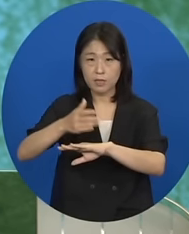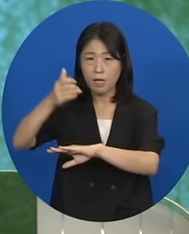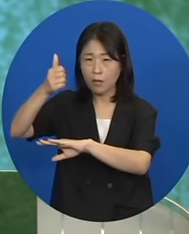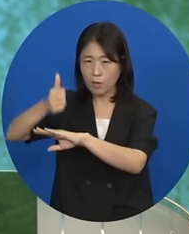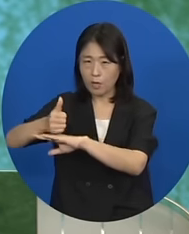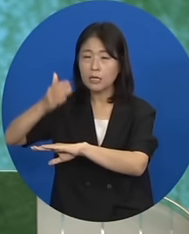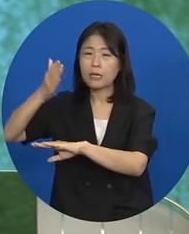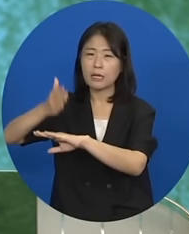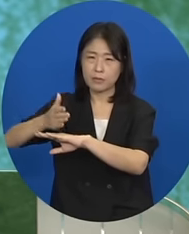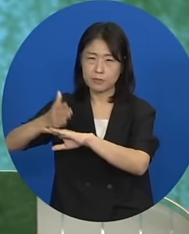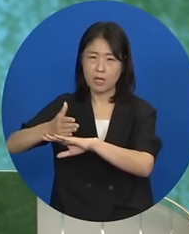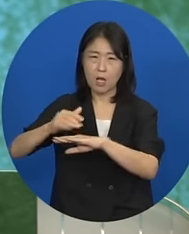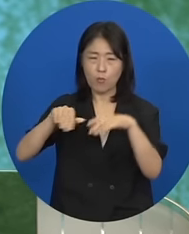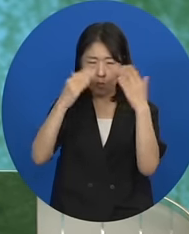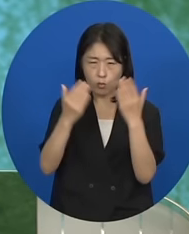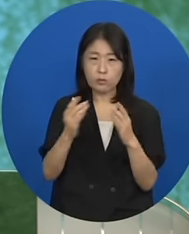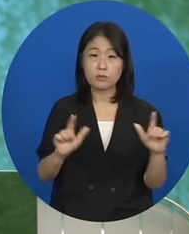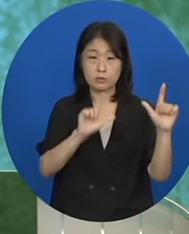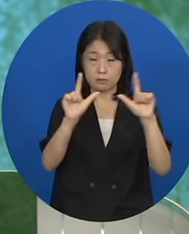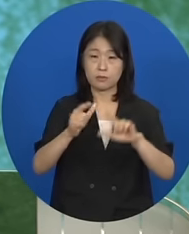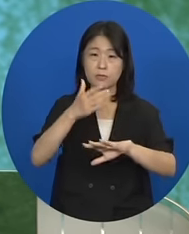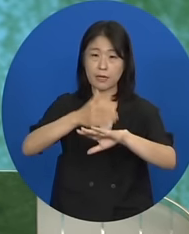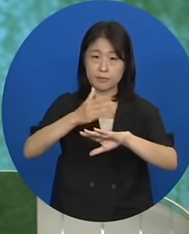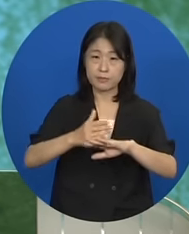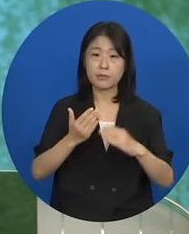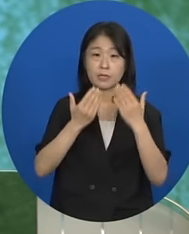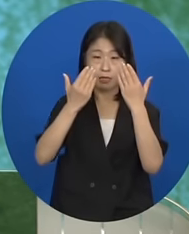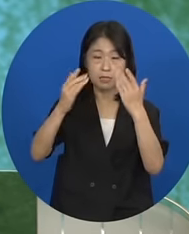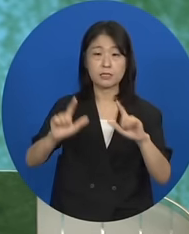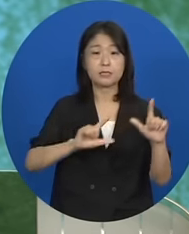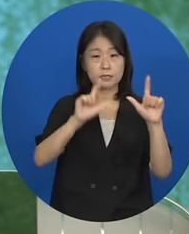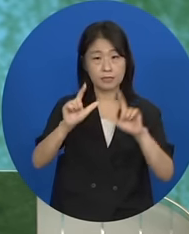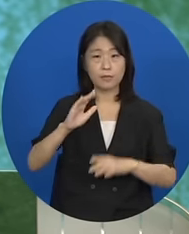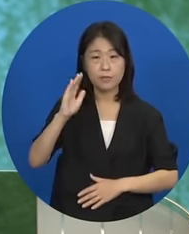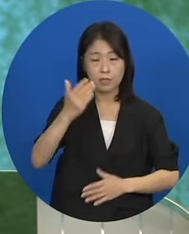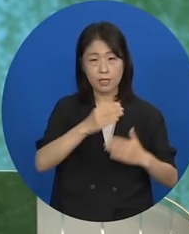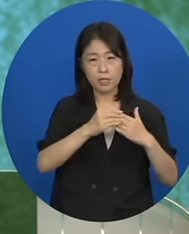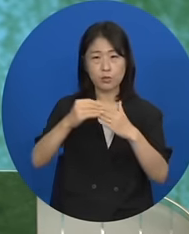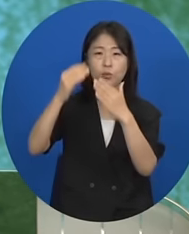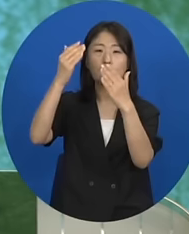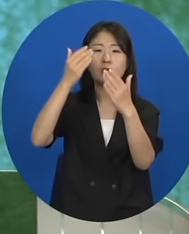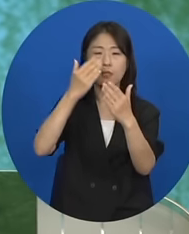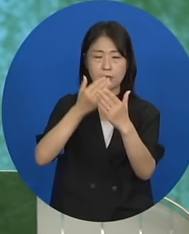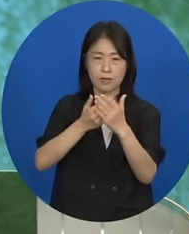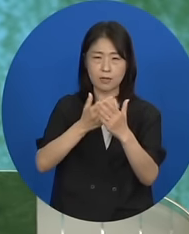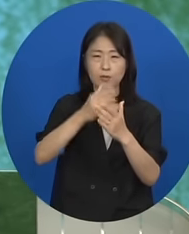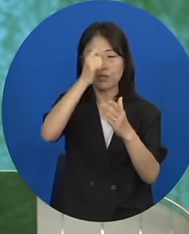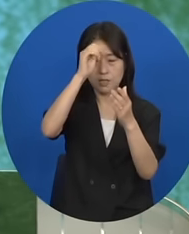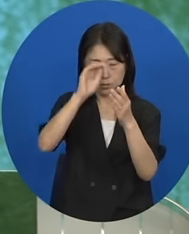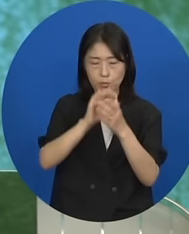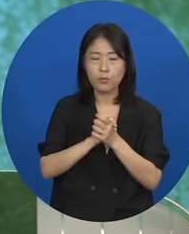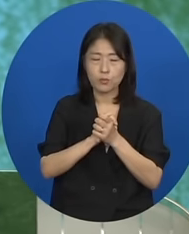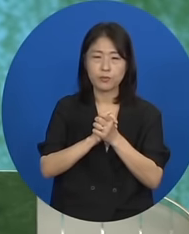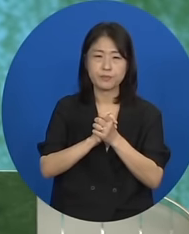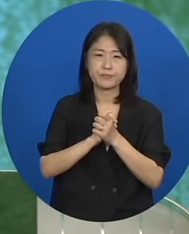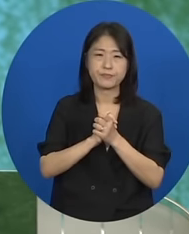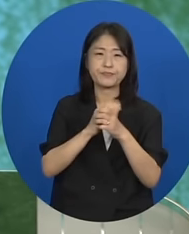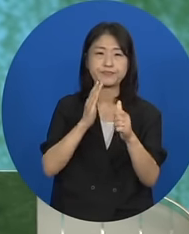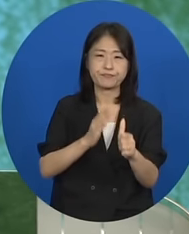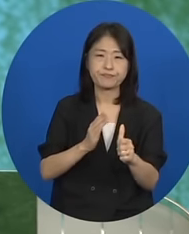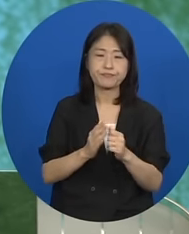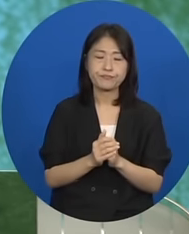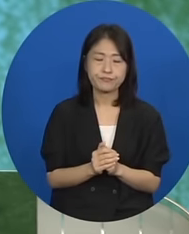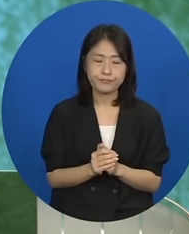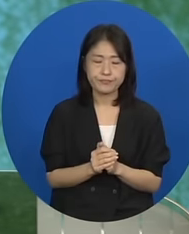범사의 감사의 예배를 드리는 우리의 삶이 되도록 우리를 인도해 달라고 우리 함께 기도하시면서 우리 성찬을 받도록